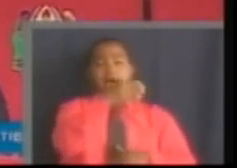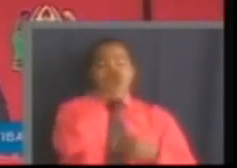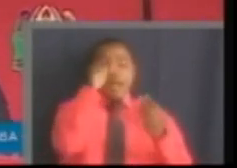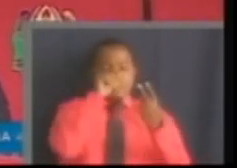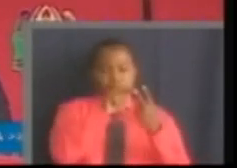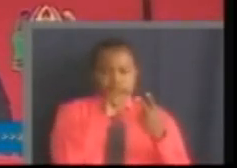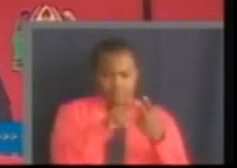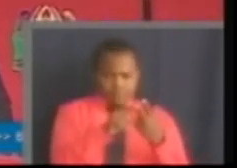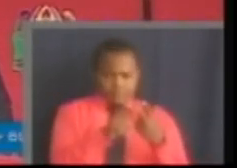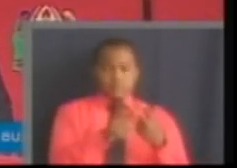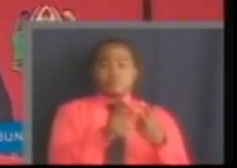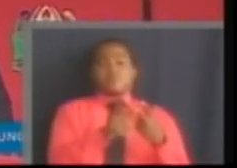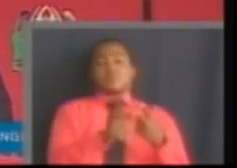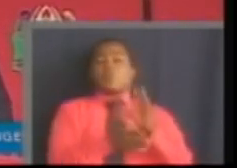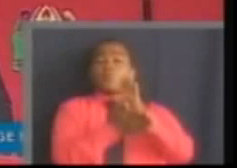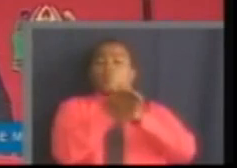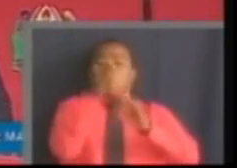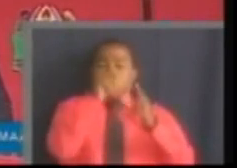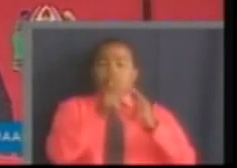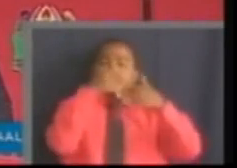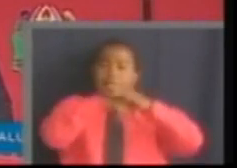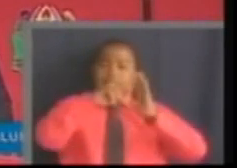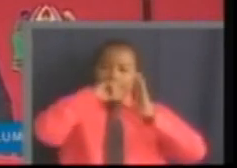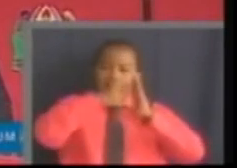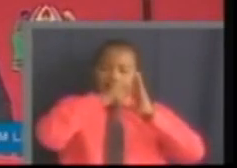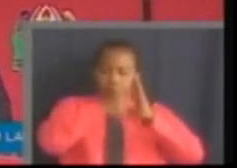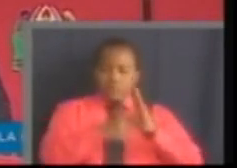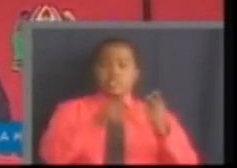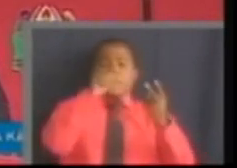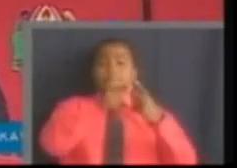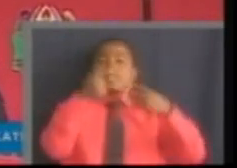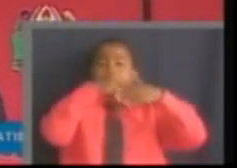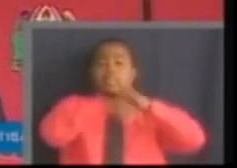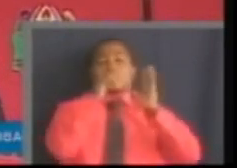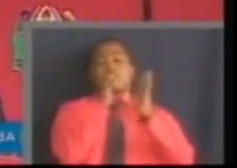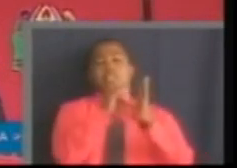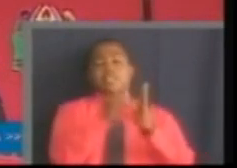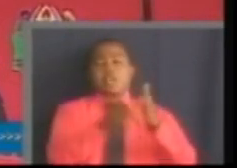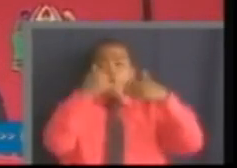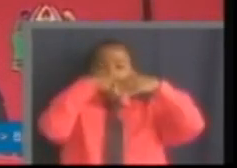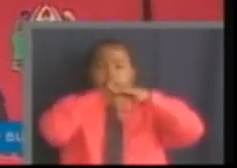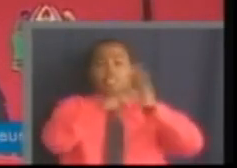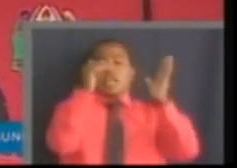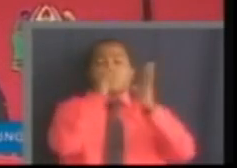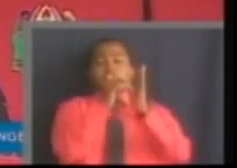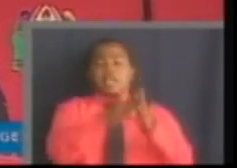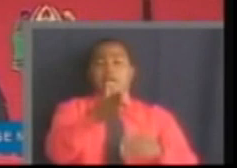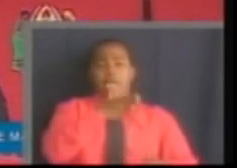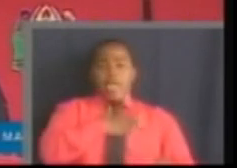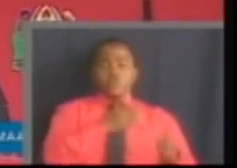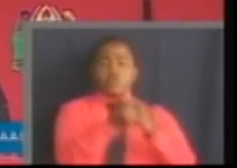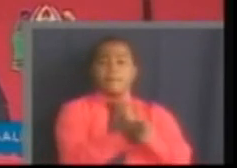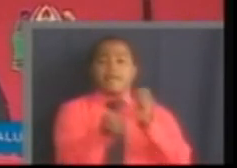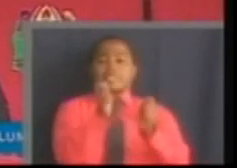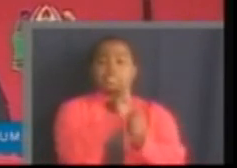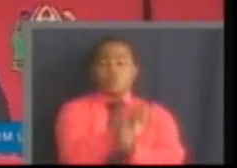ya kanuni, lakini la pili ni namna ya sheria. Ukienda kwenye sheria yetu ya mabadiliko namba